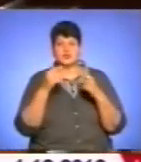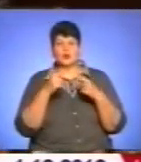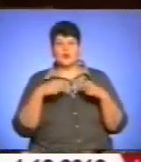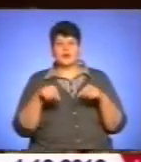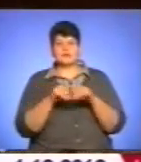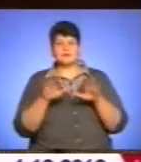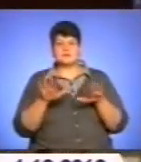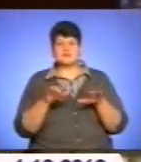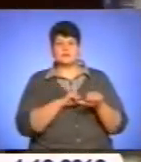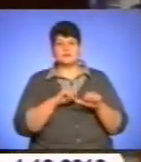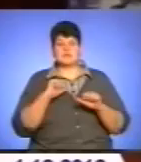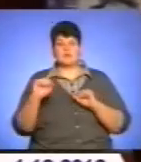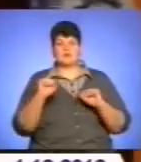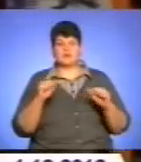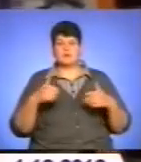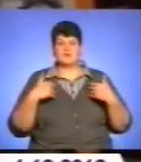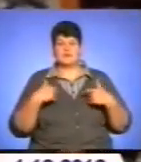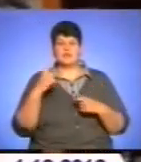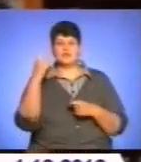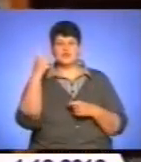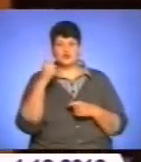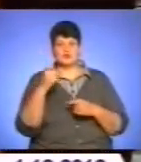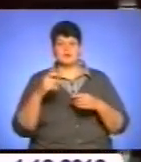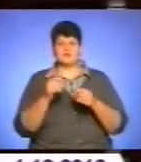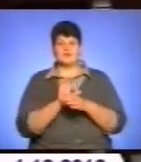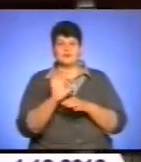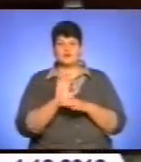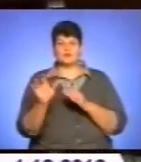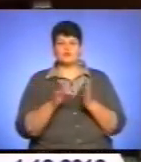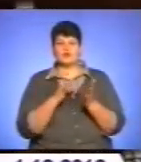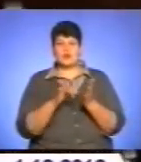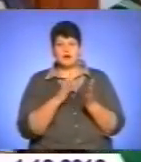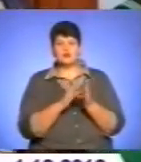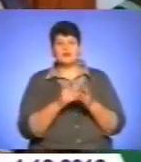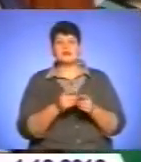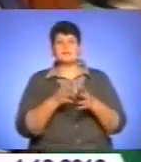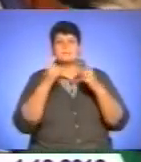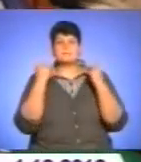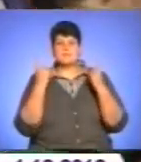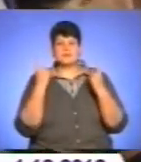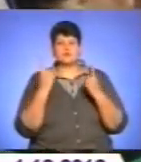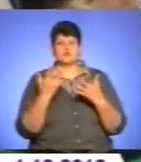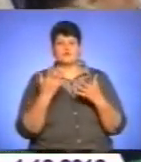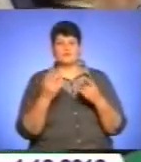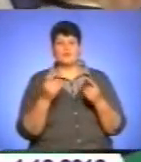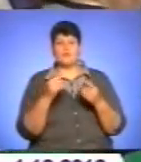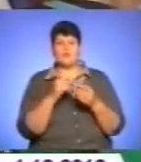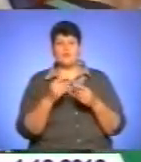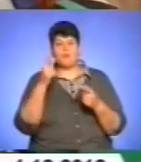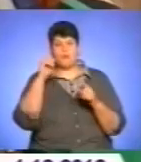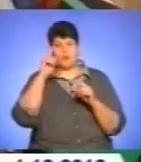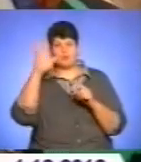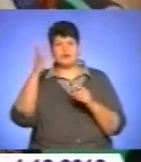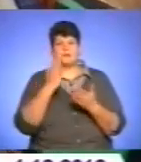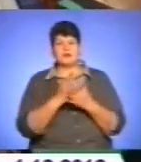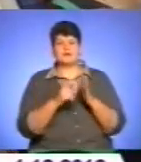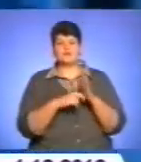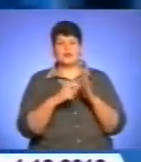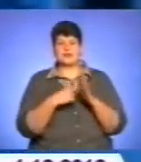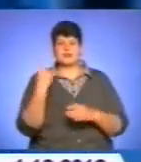привітали членів редколегії із сотим виходом журналу. Найбільшу популярність сьогодні «Мандрівець» має у Донецькій області.